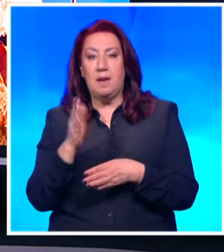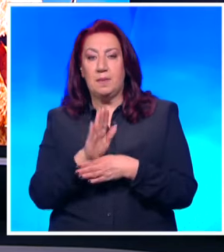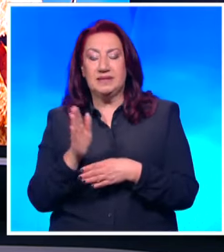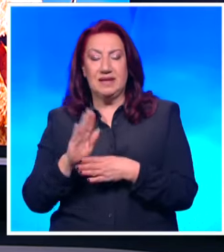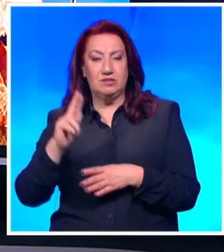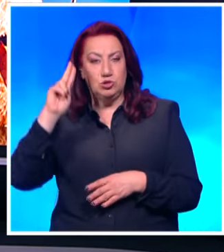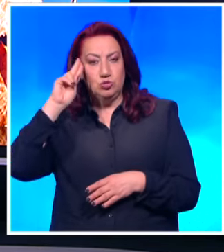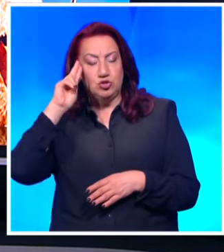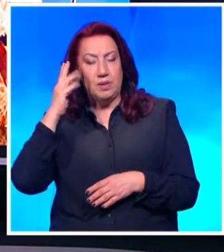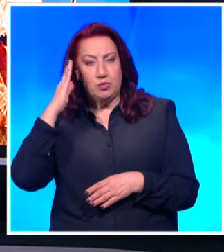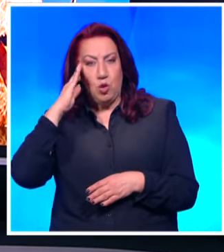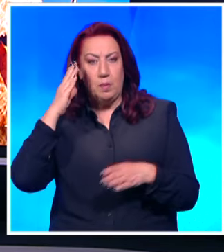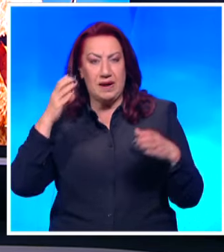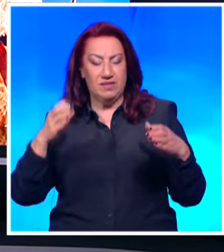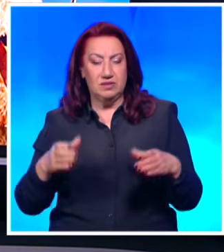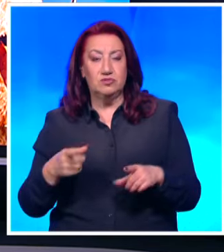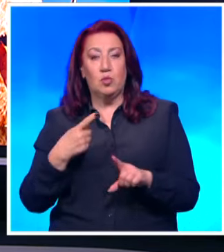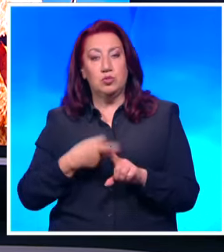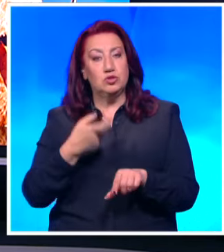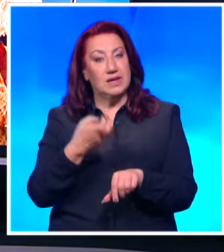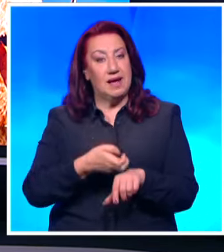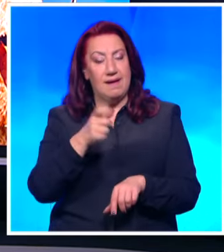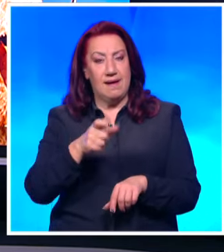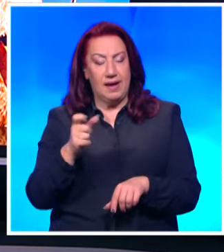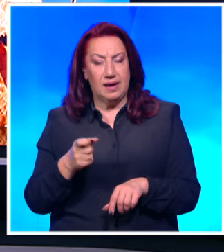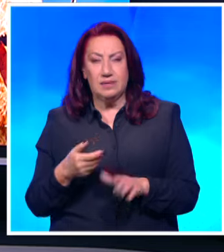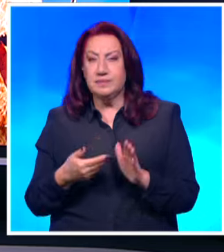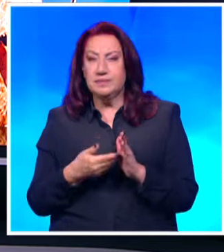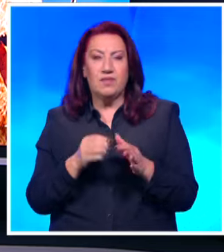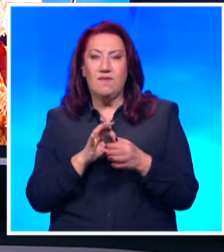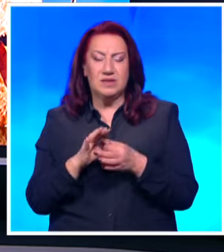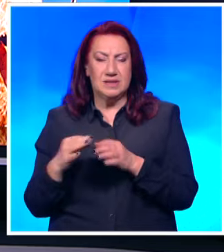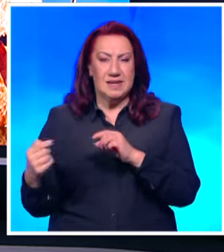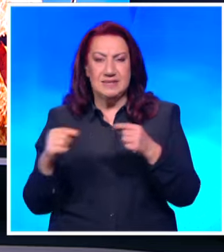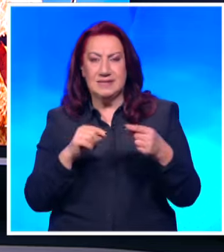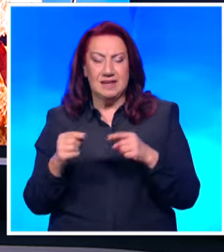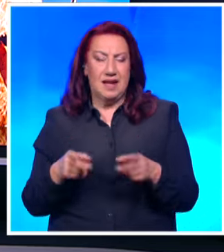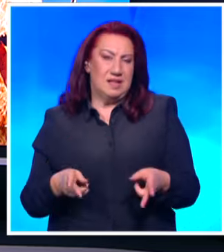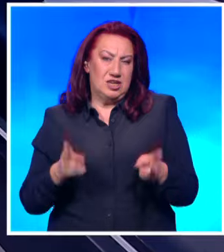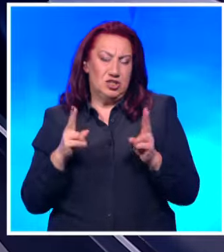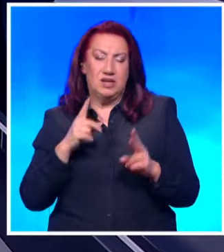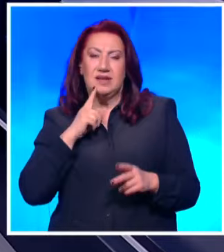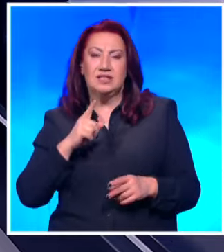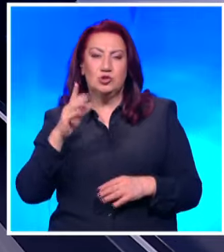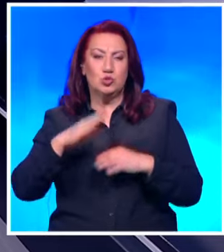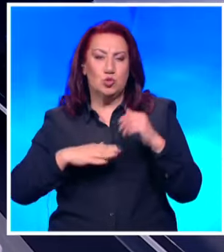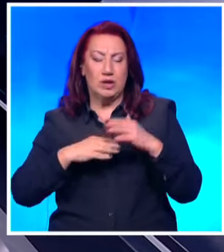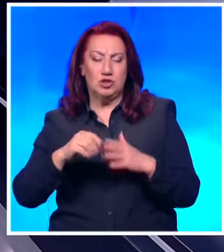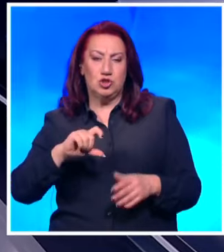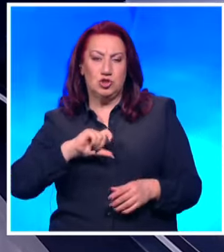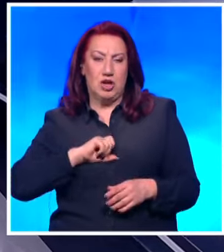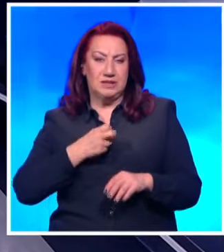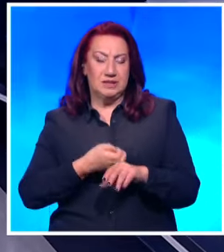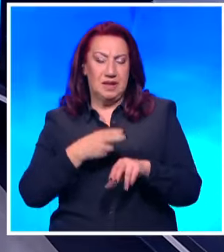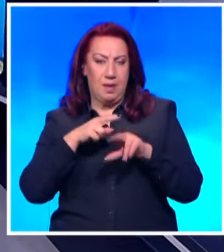и лекари след скандала с решението за строеж на частната болница «Мама и аз». За развитието на казуса сега